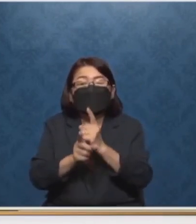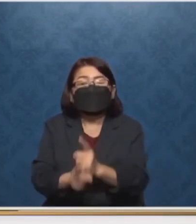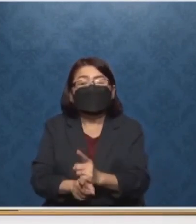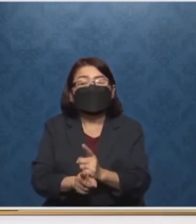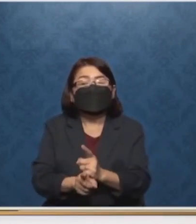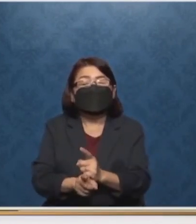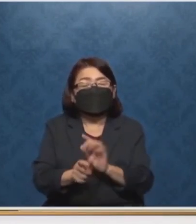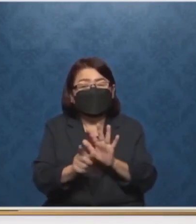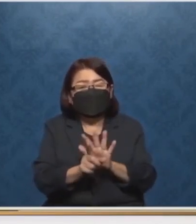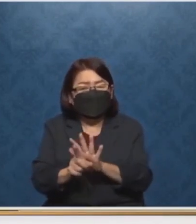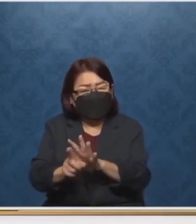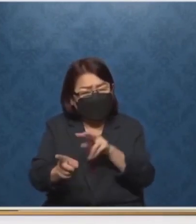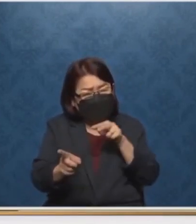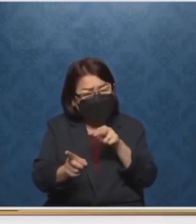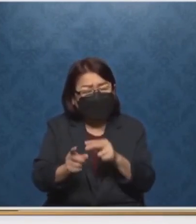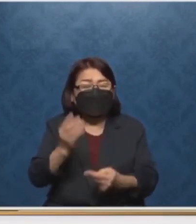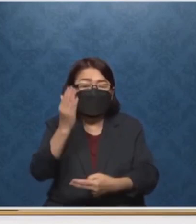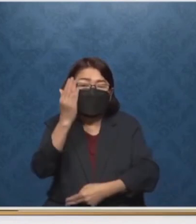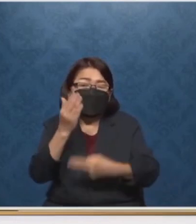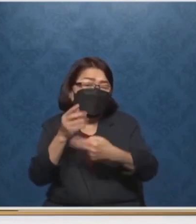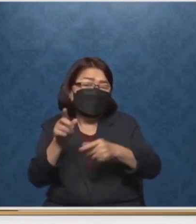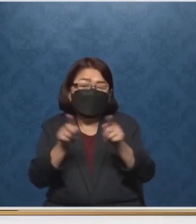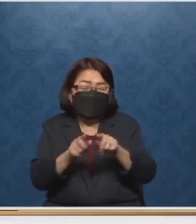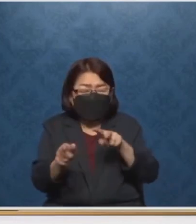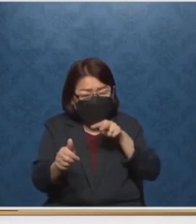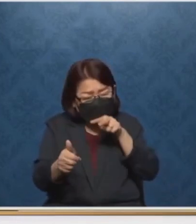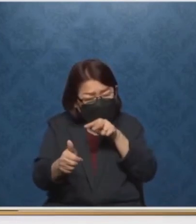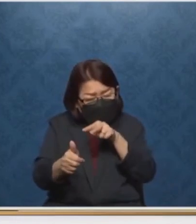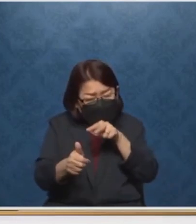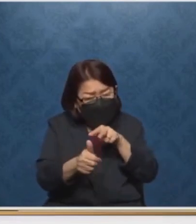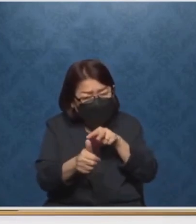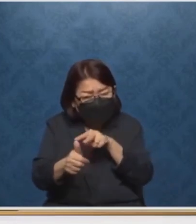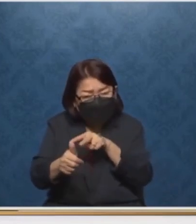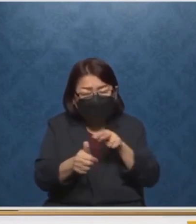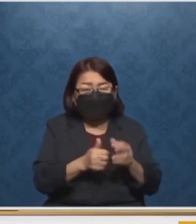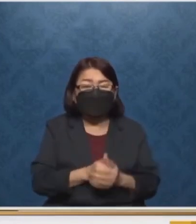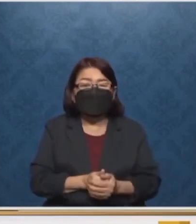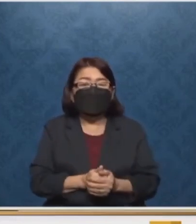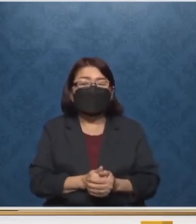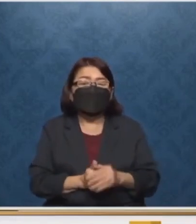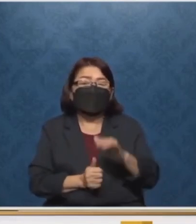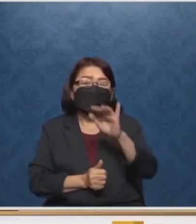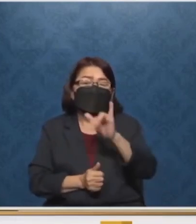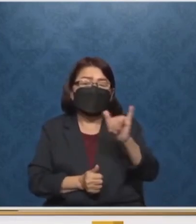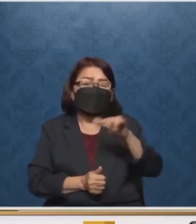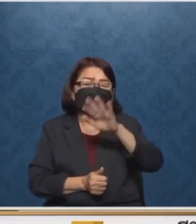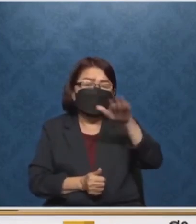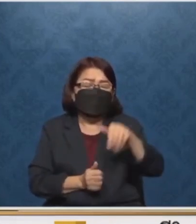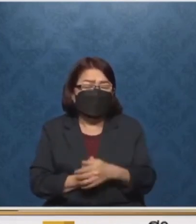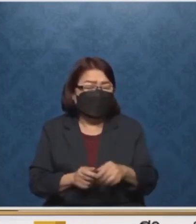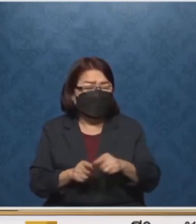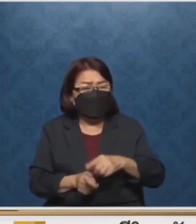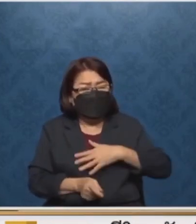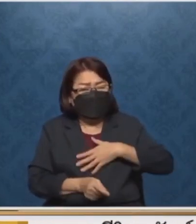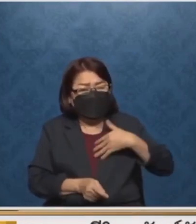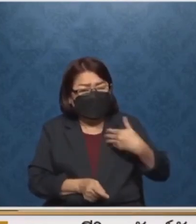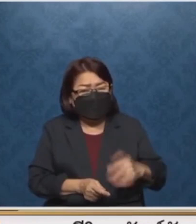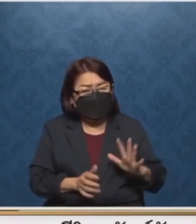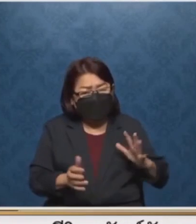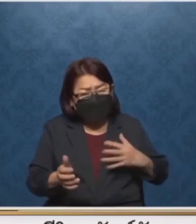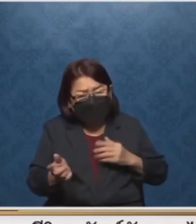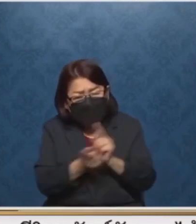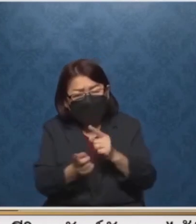ในโรงแรมที่พักก็ไปตามประกบทำให้ญาติผู้เสียหายทั้งหลายทั้งปวงไม่สามารถเข้าถึงคณะทำงานชุดนี้